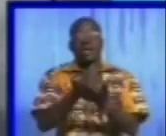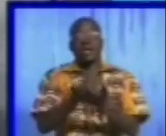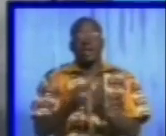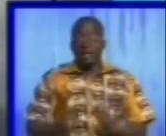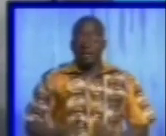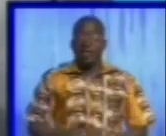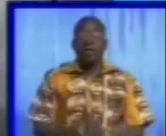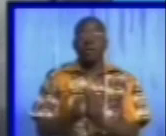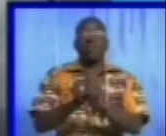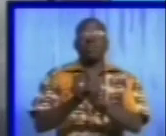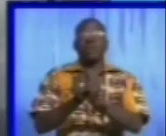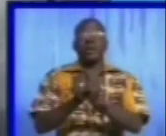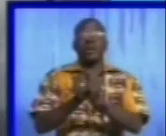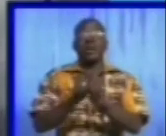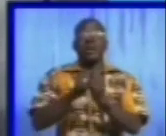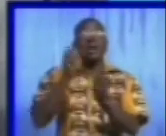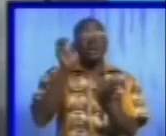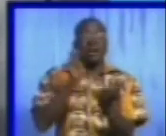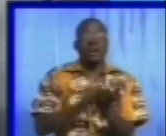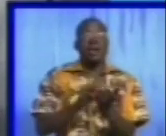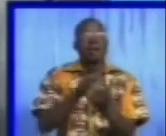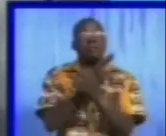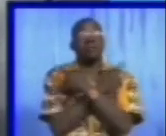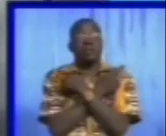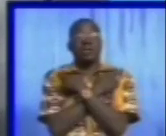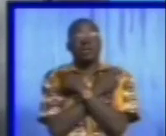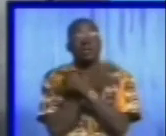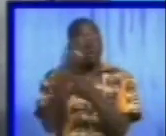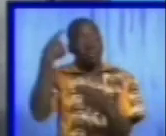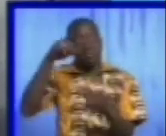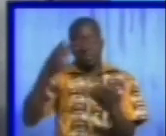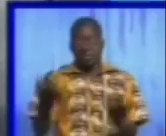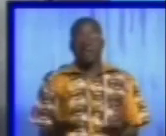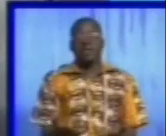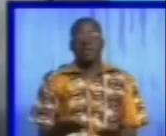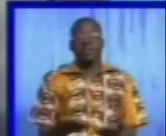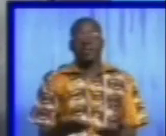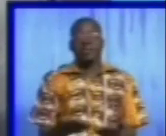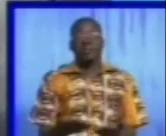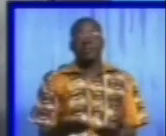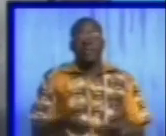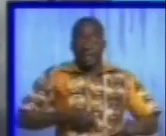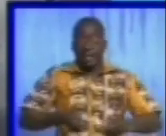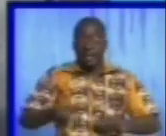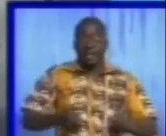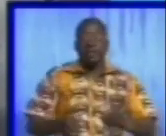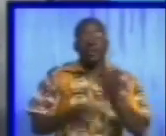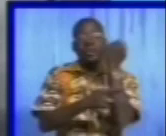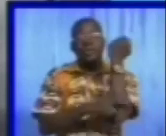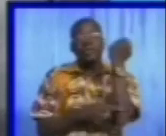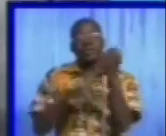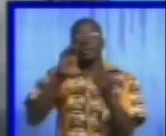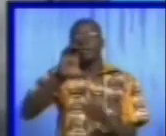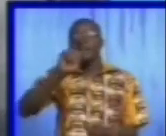accompagner les retraités à cette occasion. Bien entendu, les directions régionales de la CARFOR, de la CNSS seront